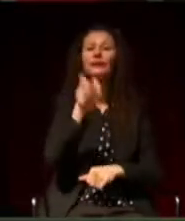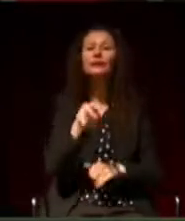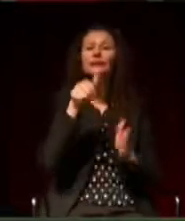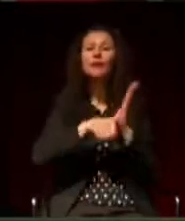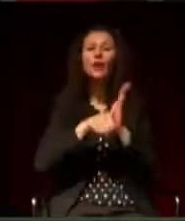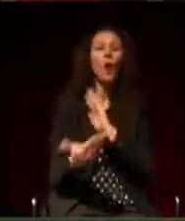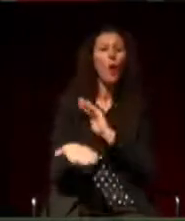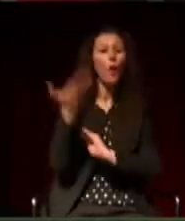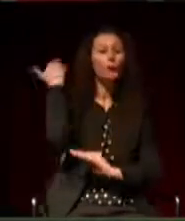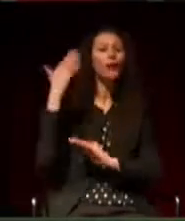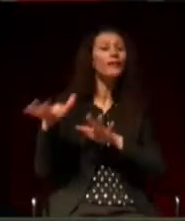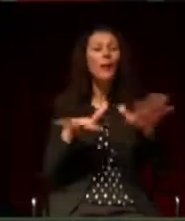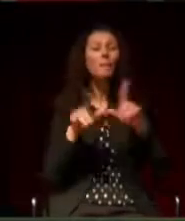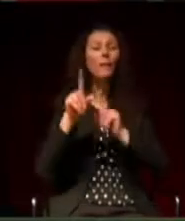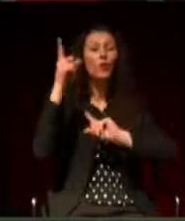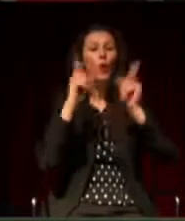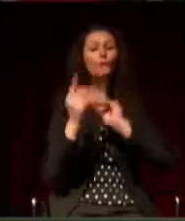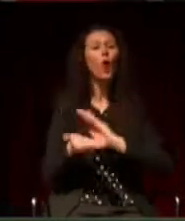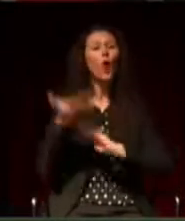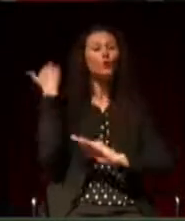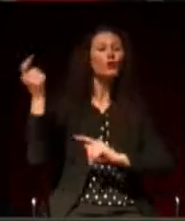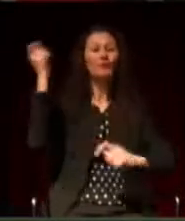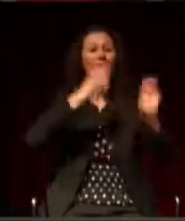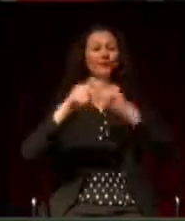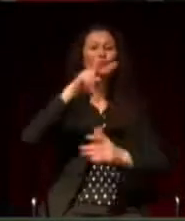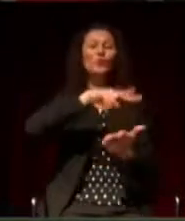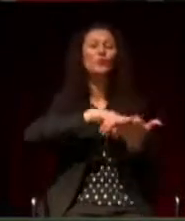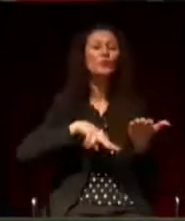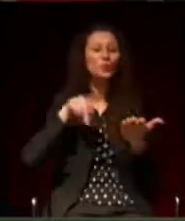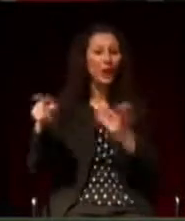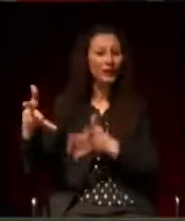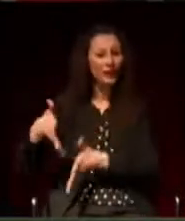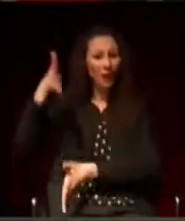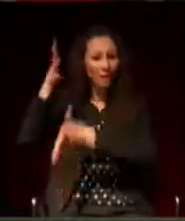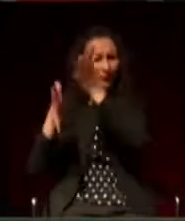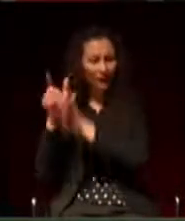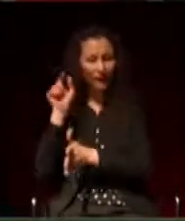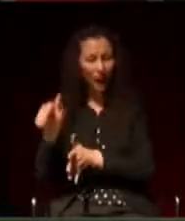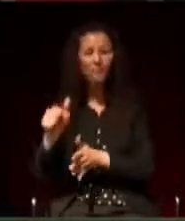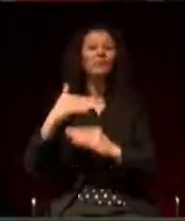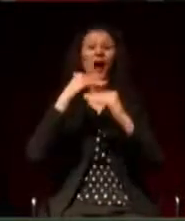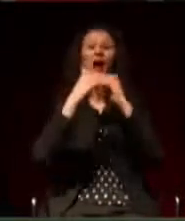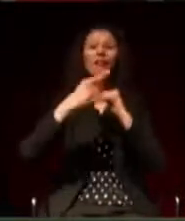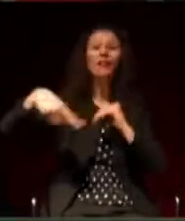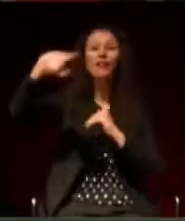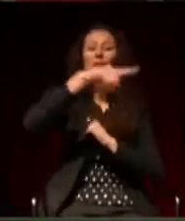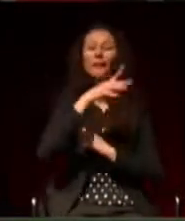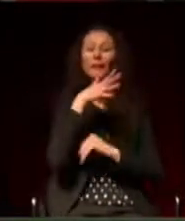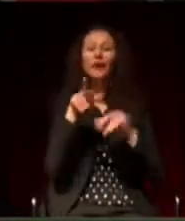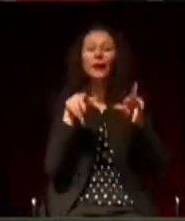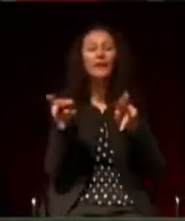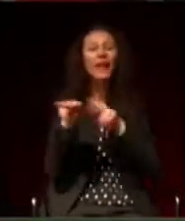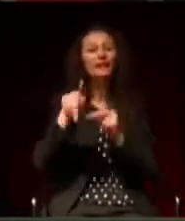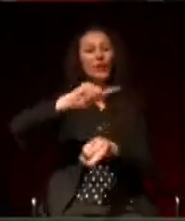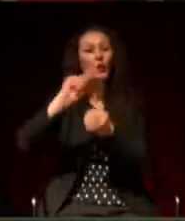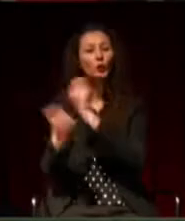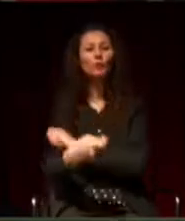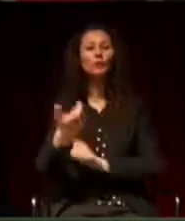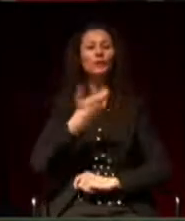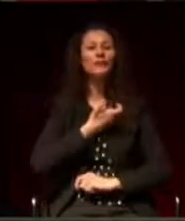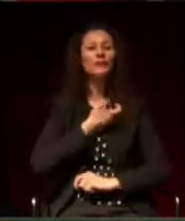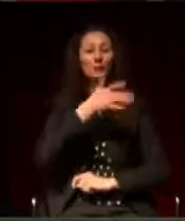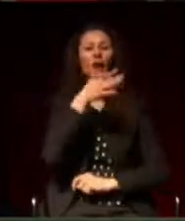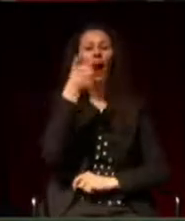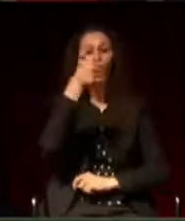yılı öncesi deprem yönetmeninden önce yapılan ruhsatlı yapılar ve halkın da bildiği gibi kentsel dönüşüm yasası olarak